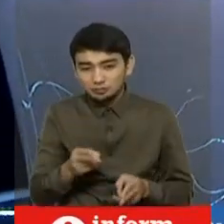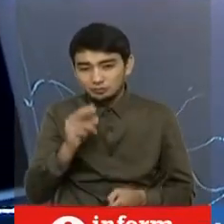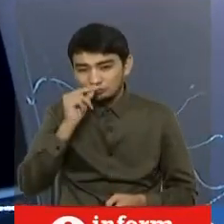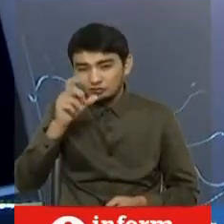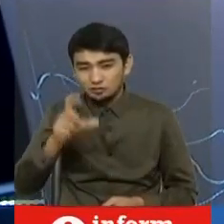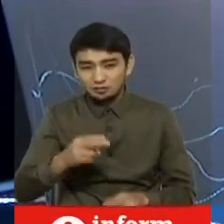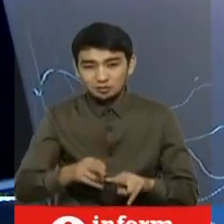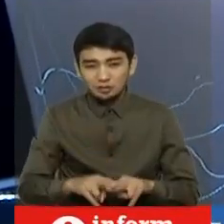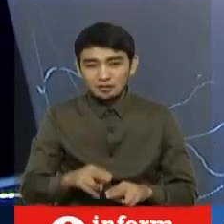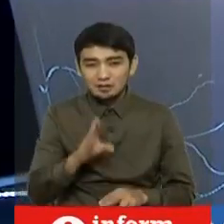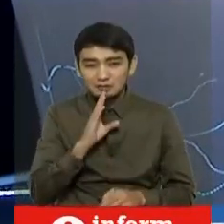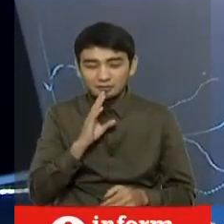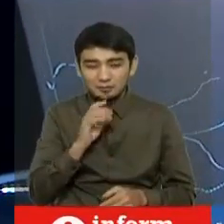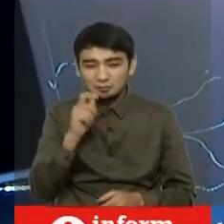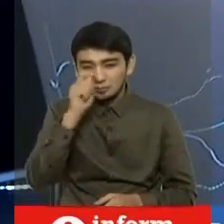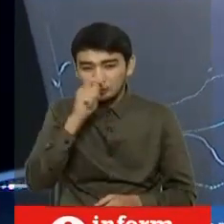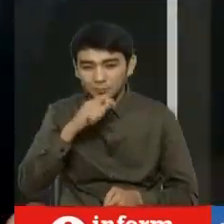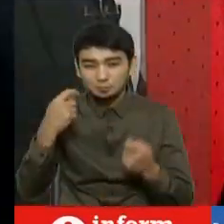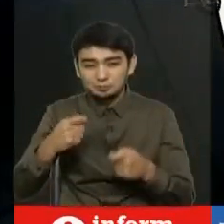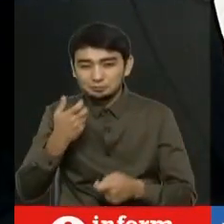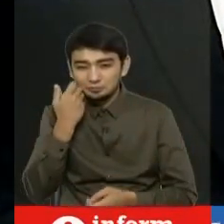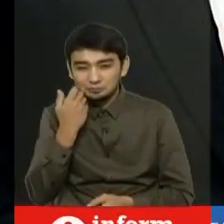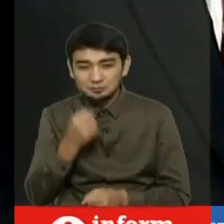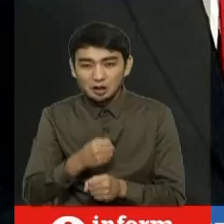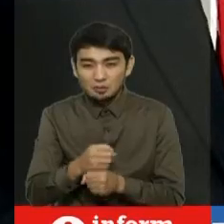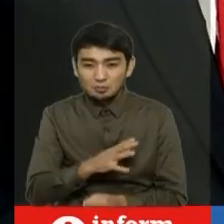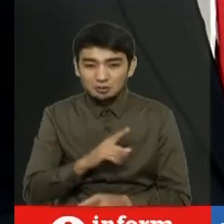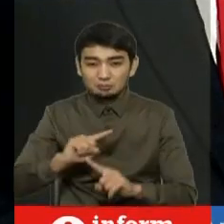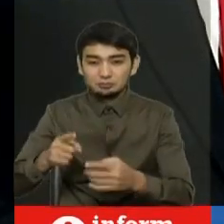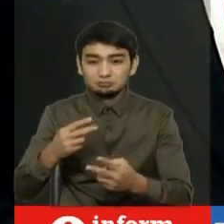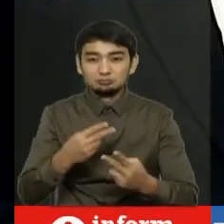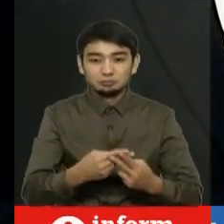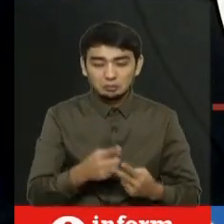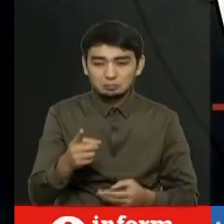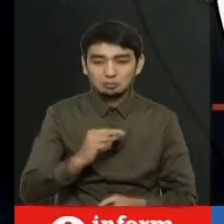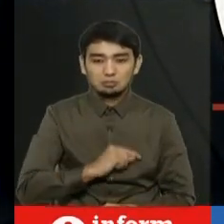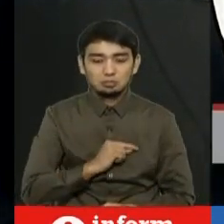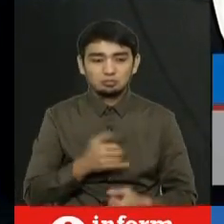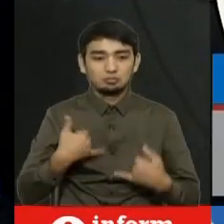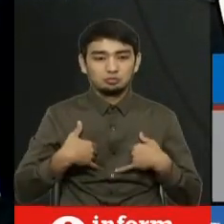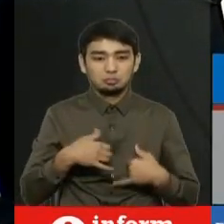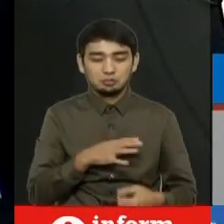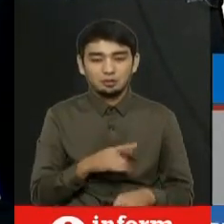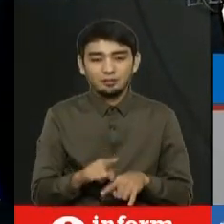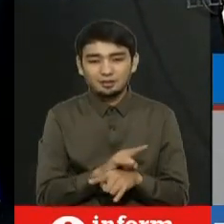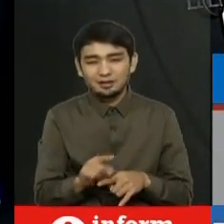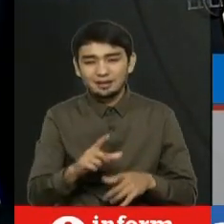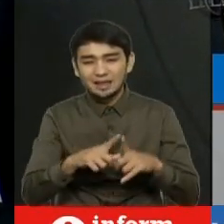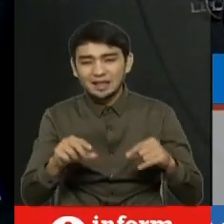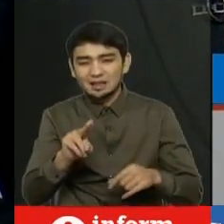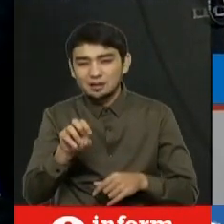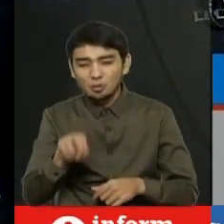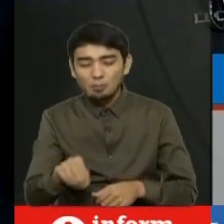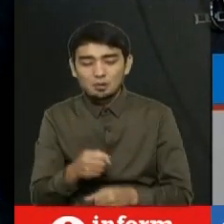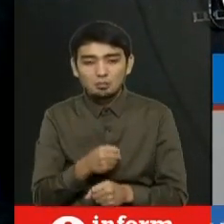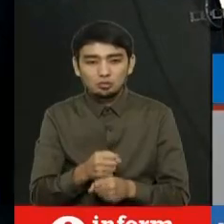мектепте педагог қызметін атқарған. Бұдан бөлек кейбір білім ошағында ұстаздар жалған дипломмен жұмыс істеп келген. Одан